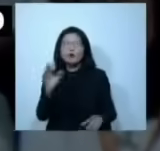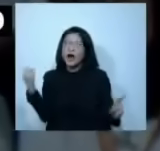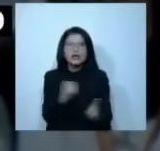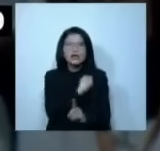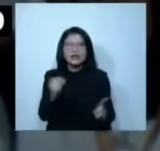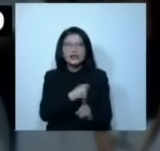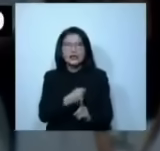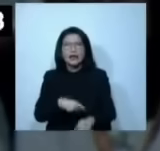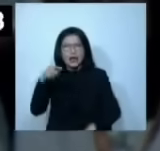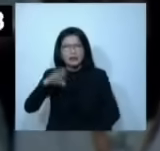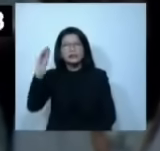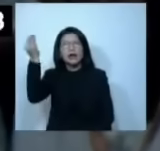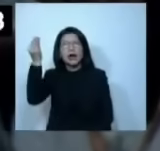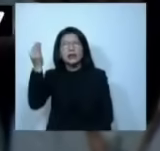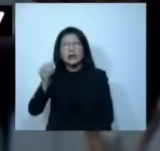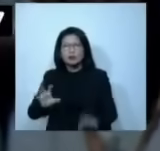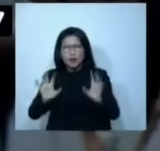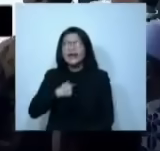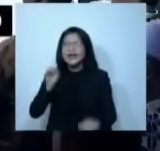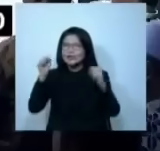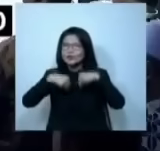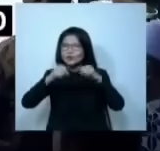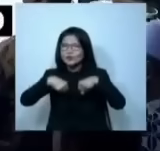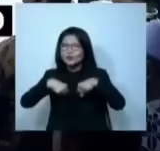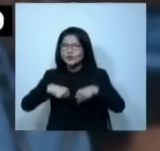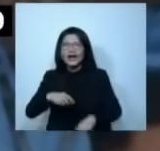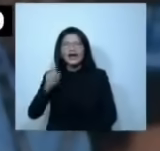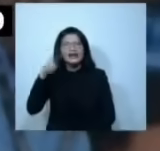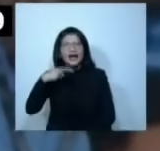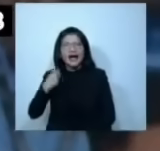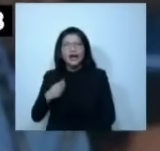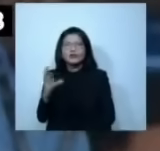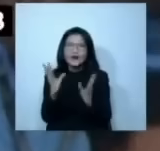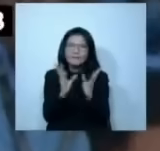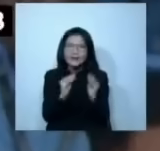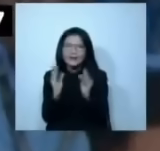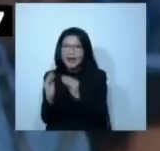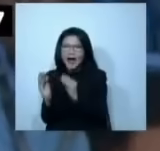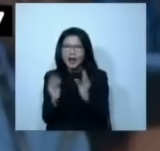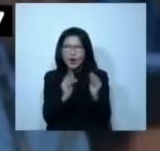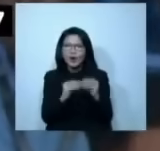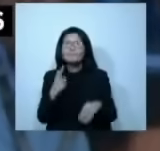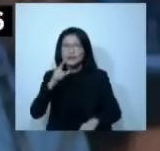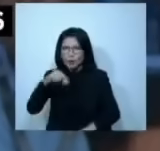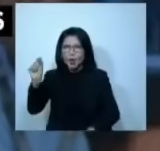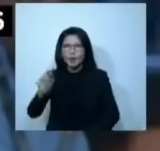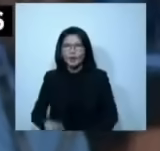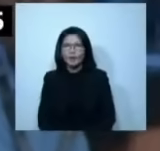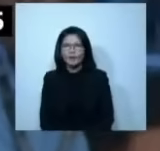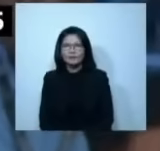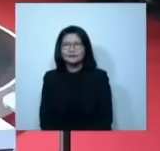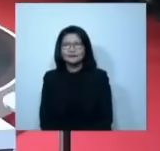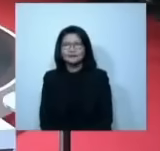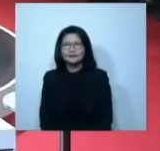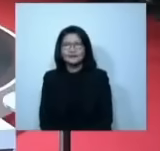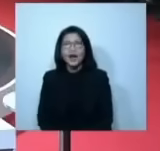manut atau yang mengidentifikasi kepartaian itu mereka yang menempuh jalur informasi periperial mereka enggak